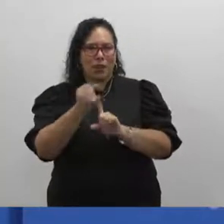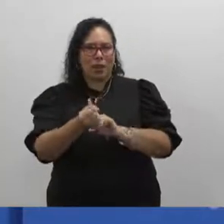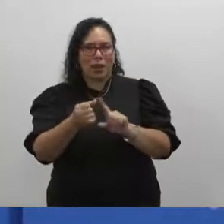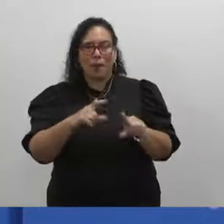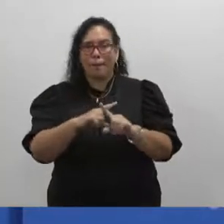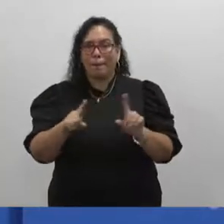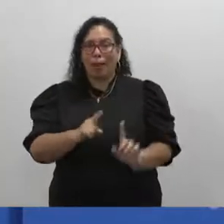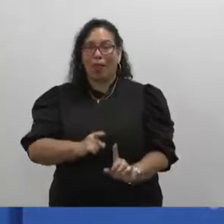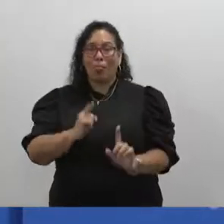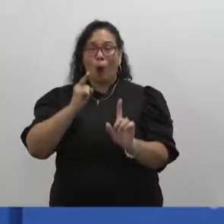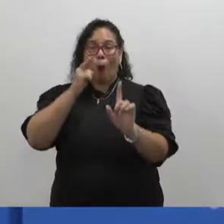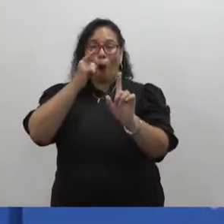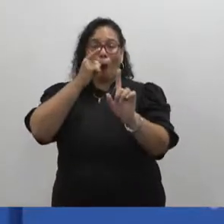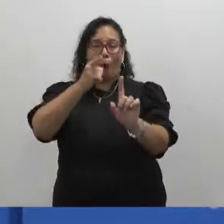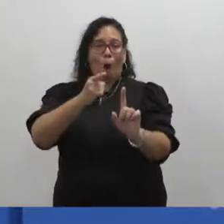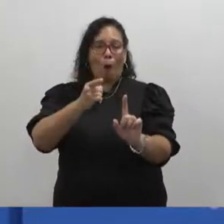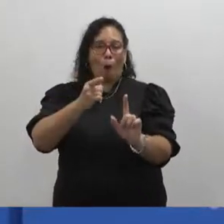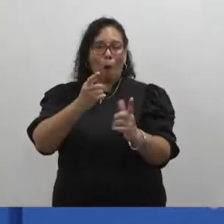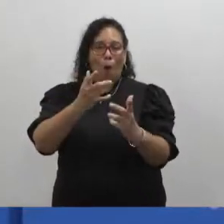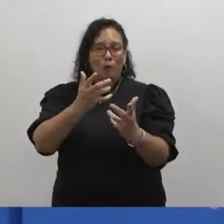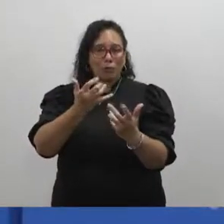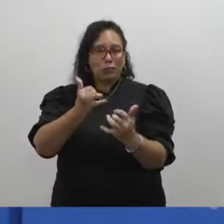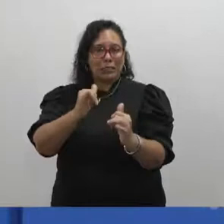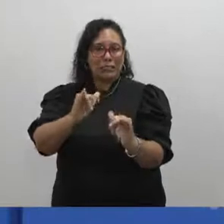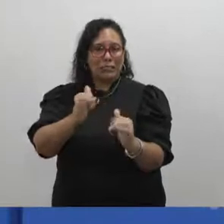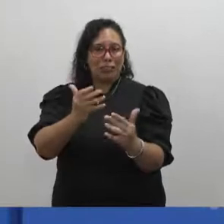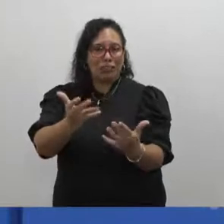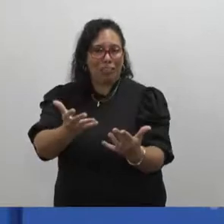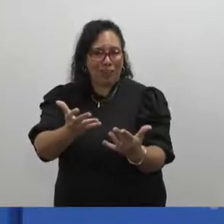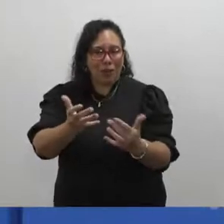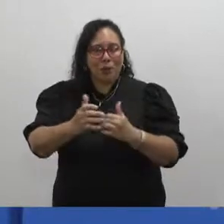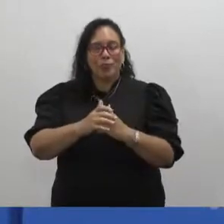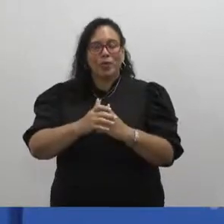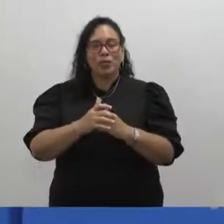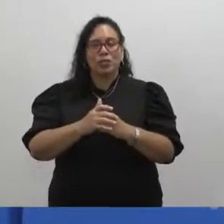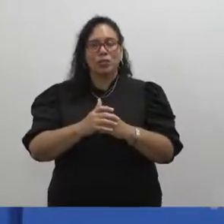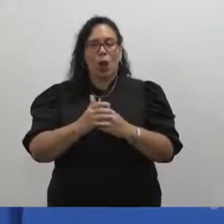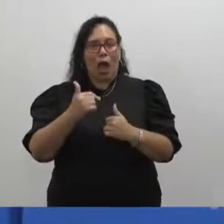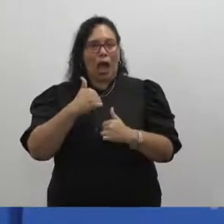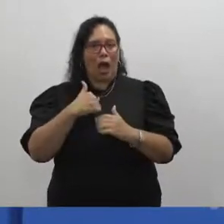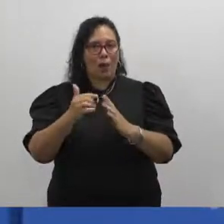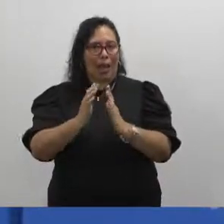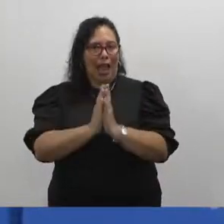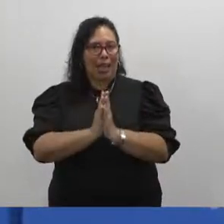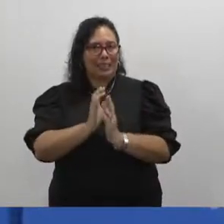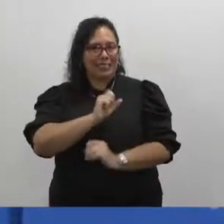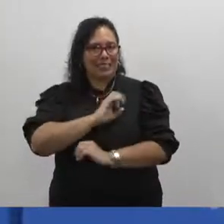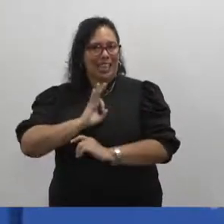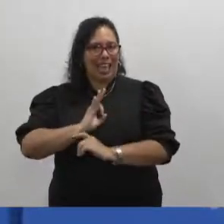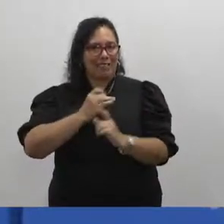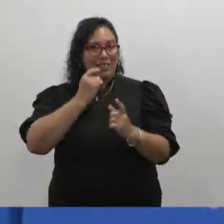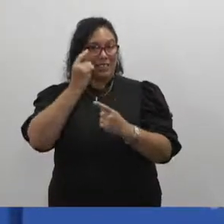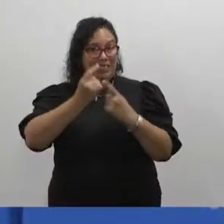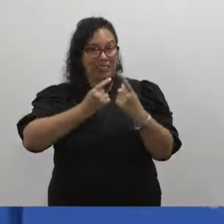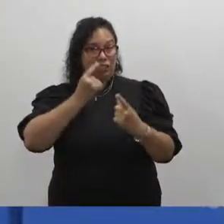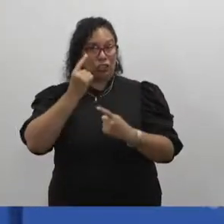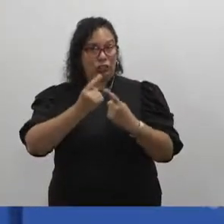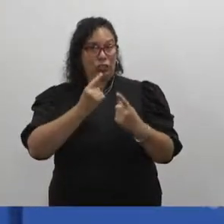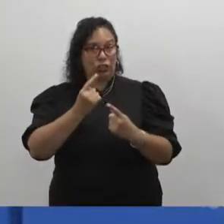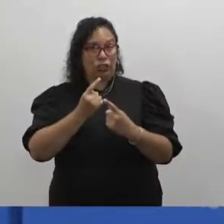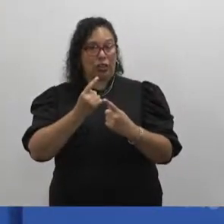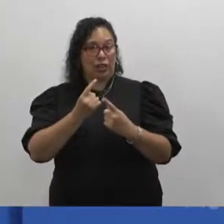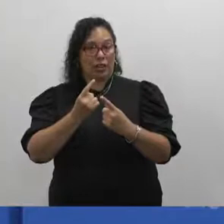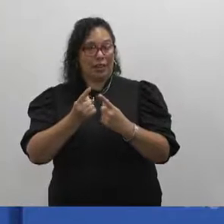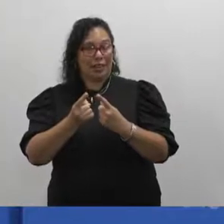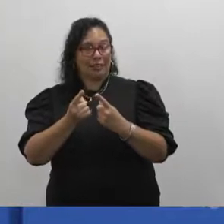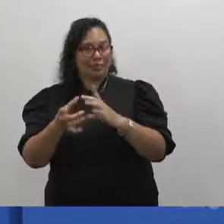prathampo sạn prathampo sạn nhưng chỉ làm lại khiêm cái thà khiêm có